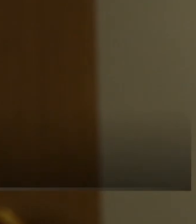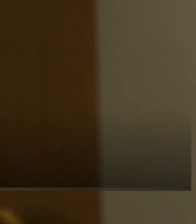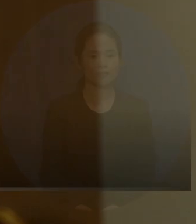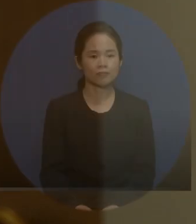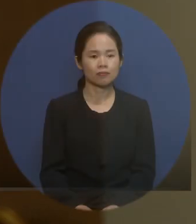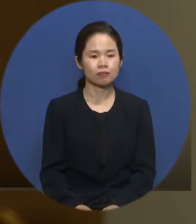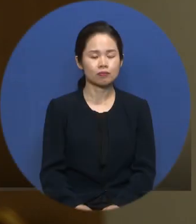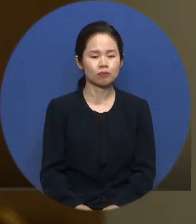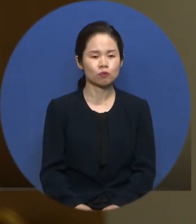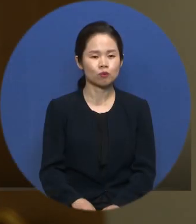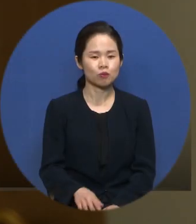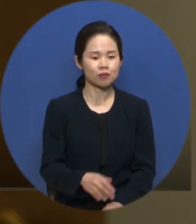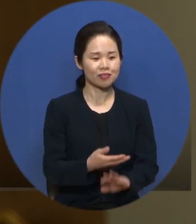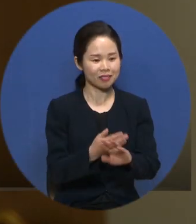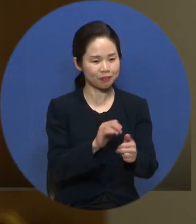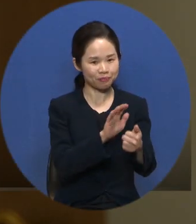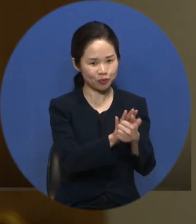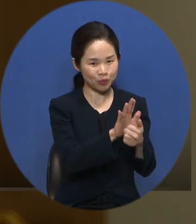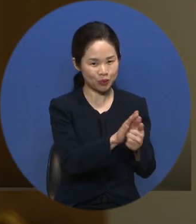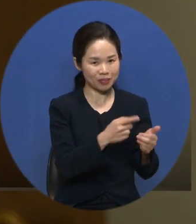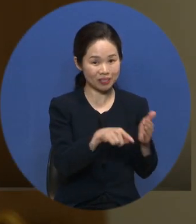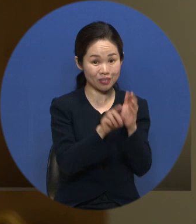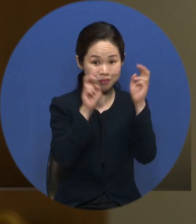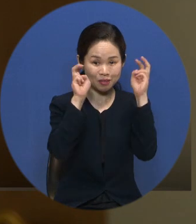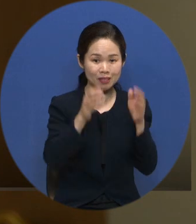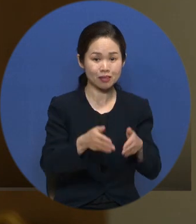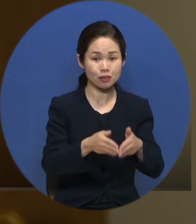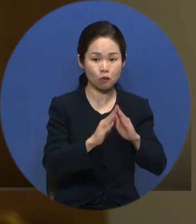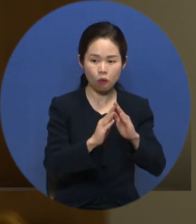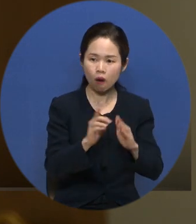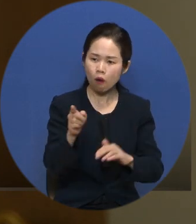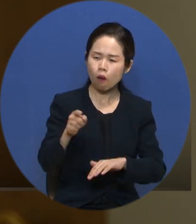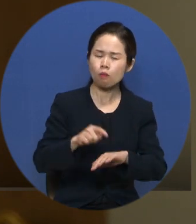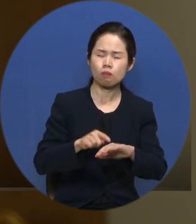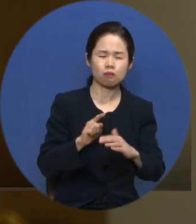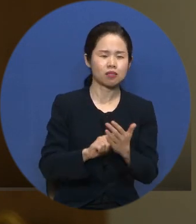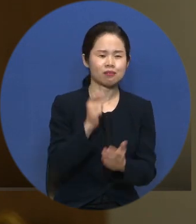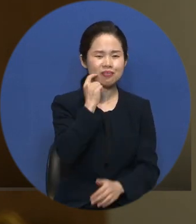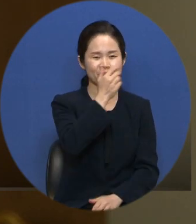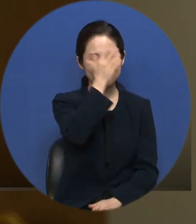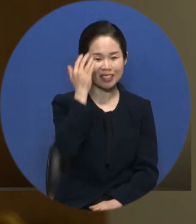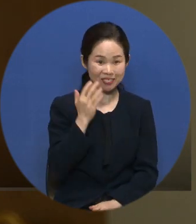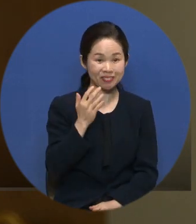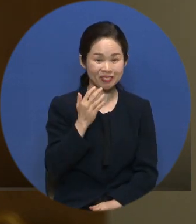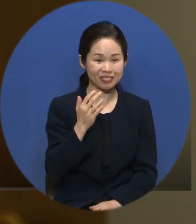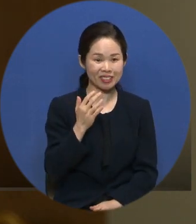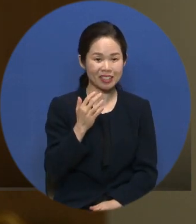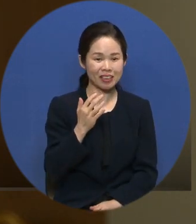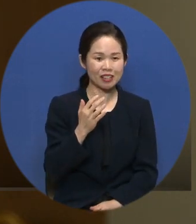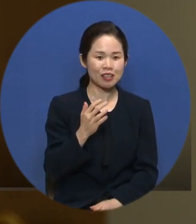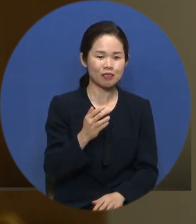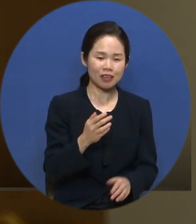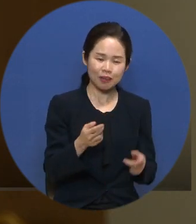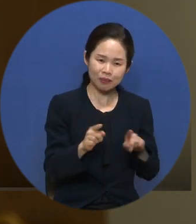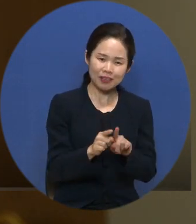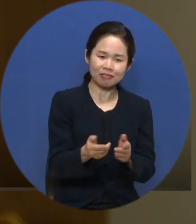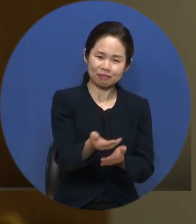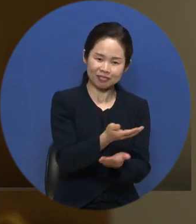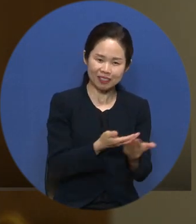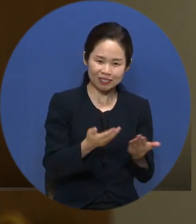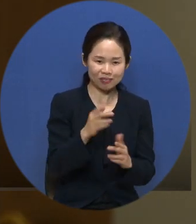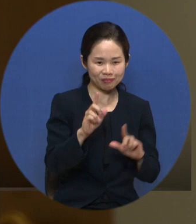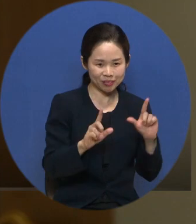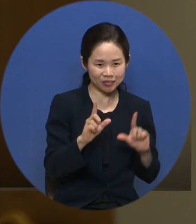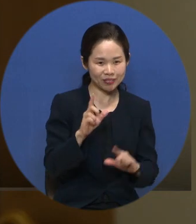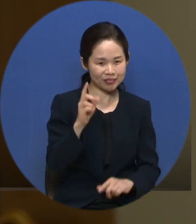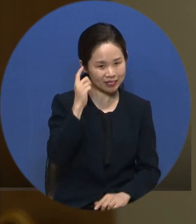우리도 누군가를 도우기 위해서 창업을 한다는 그 마음이 참 아름답고요. 우리 같이 나누는 그런 자세로 모두 다